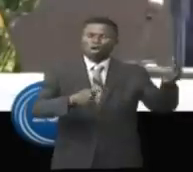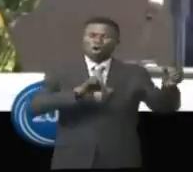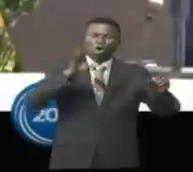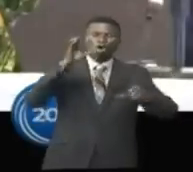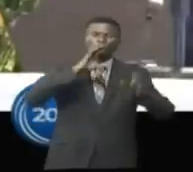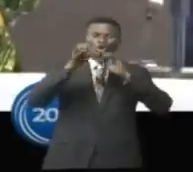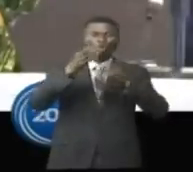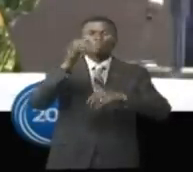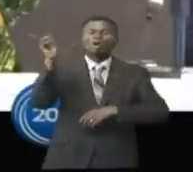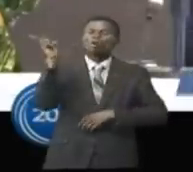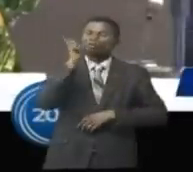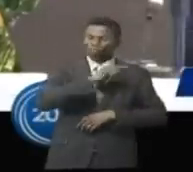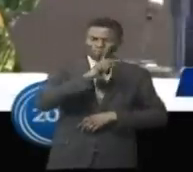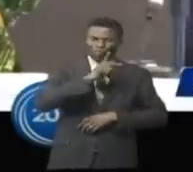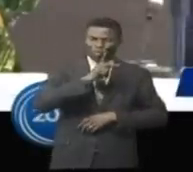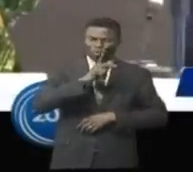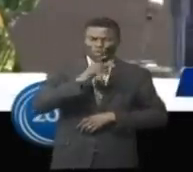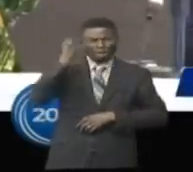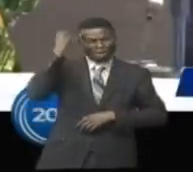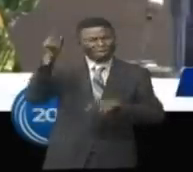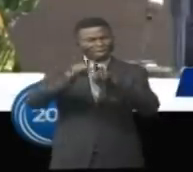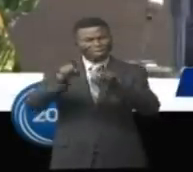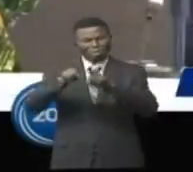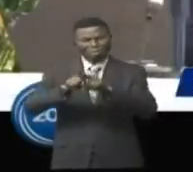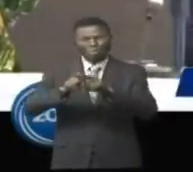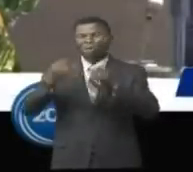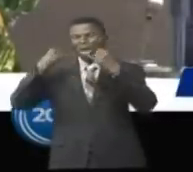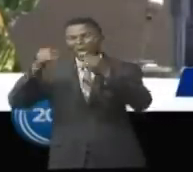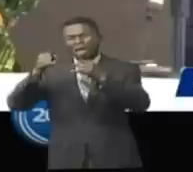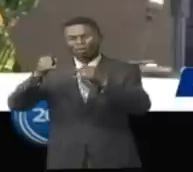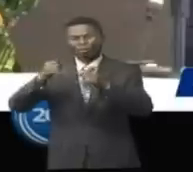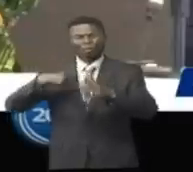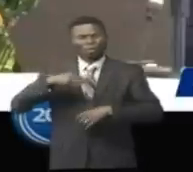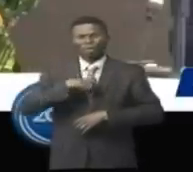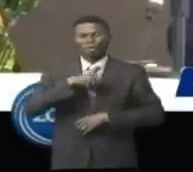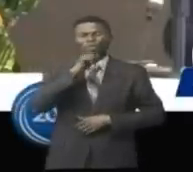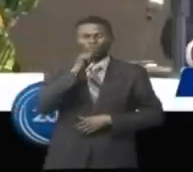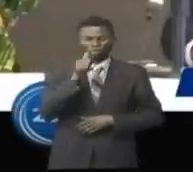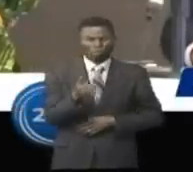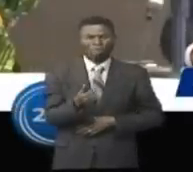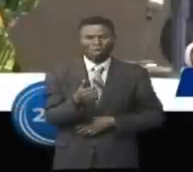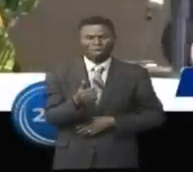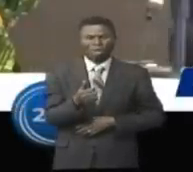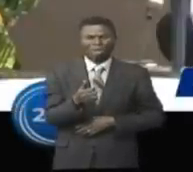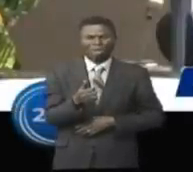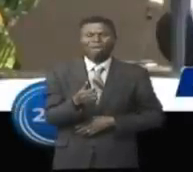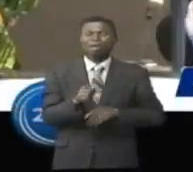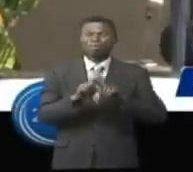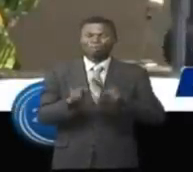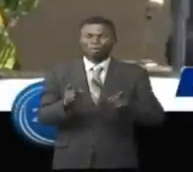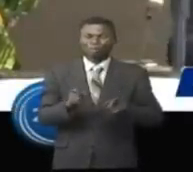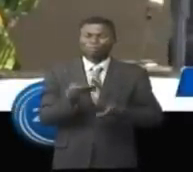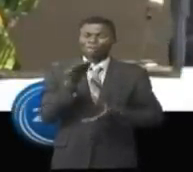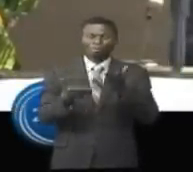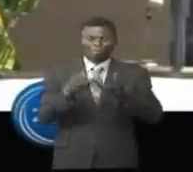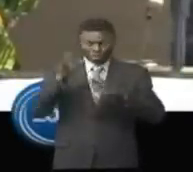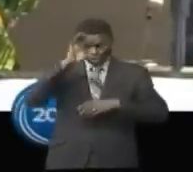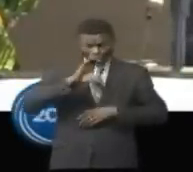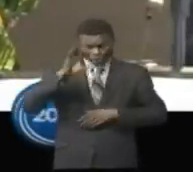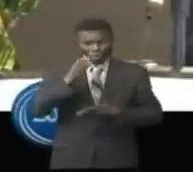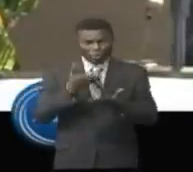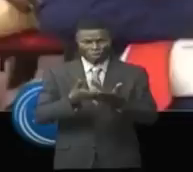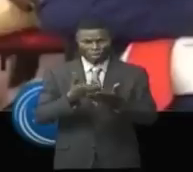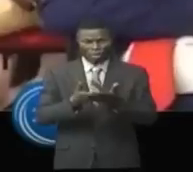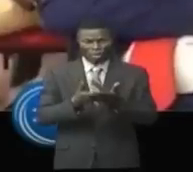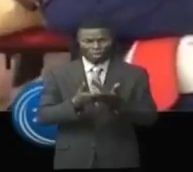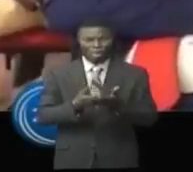communication qui peut ne pas aller dans le sens de celle que nous désirons véhiculer. Cette recherche d'une